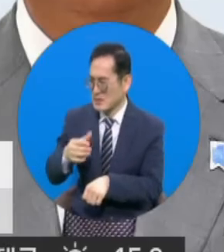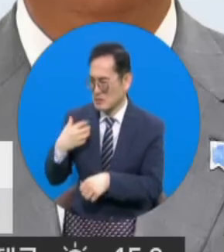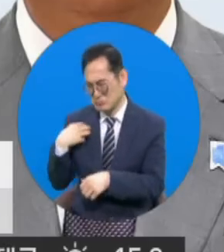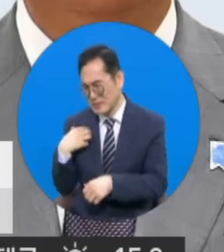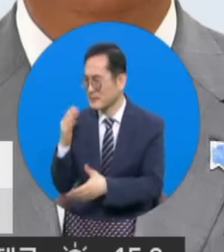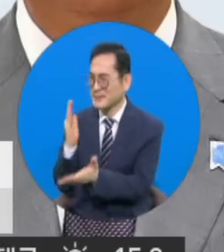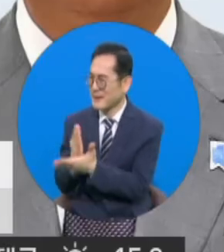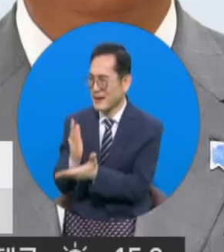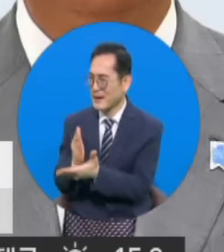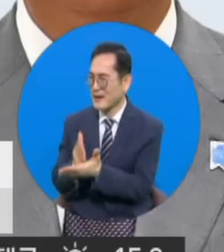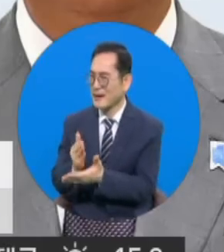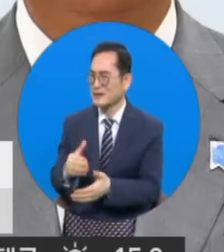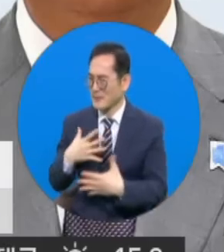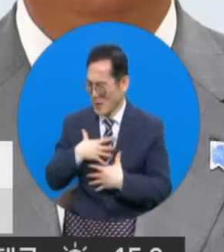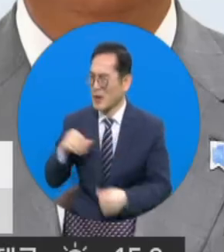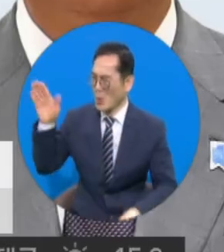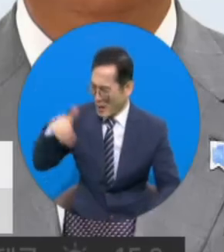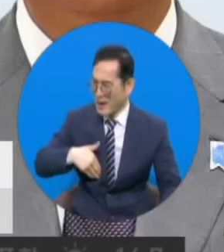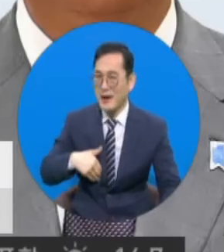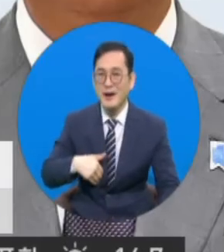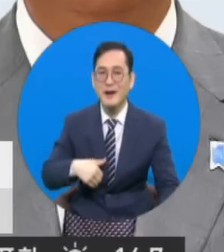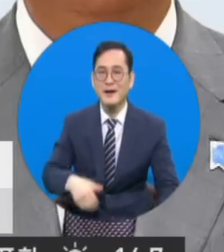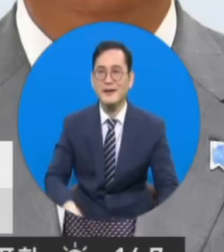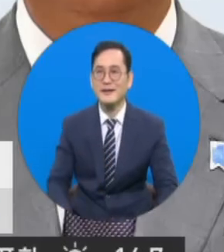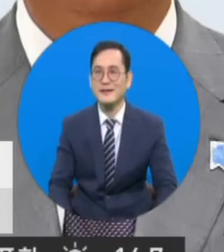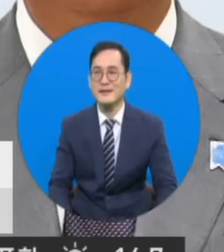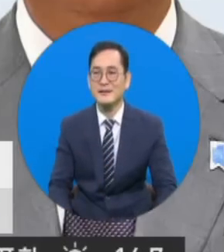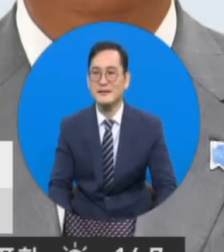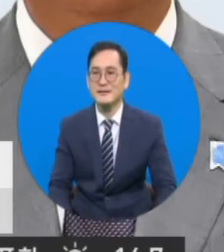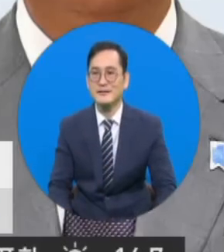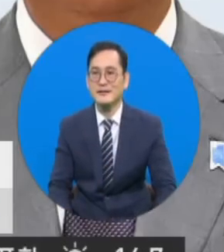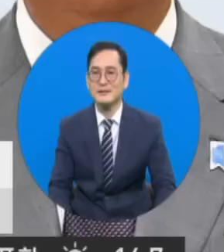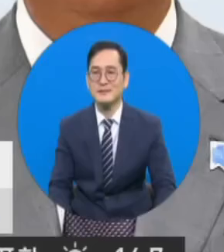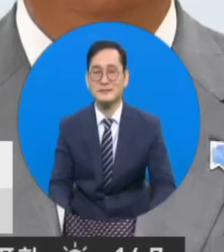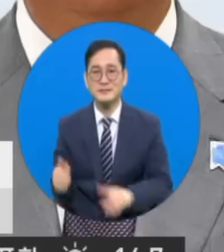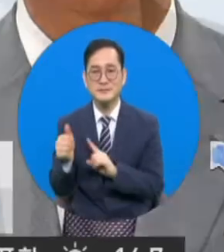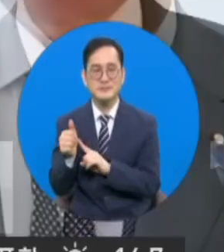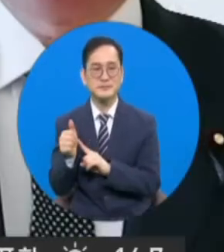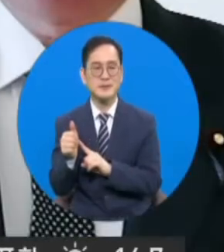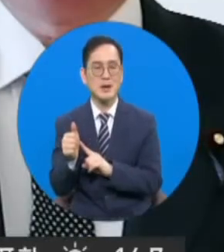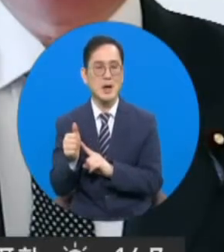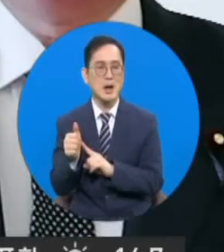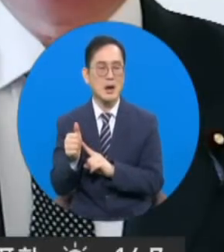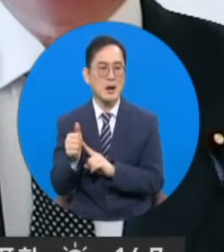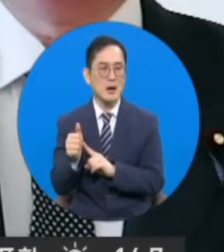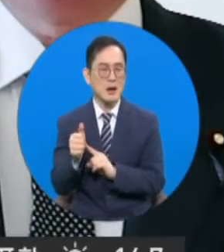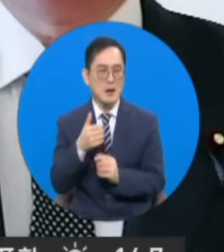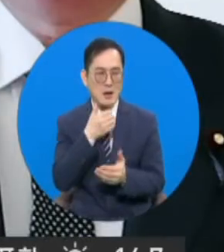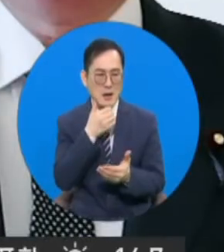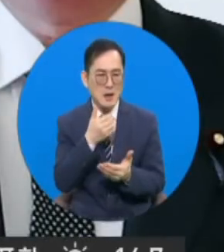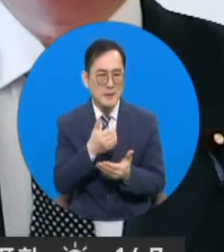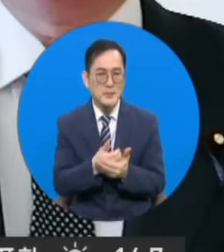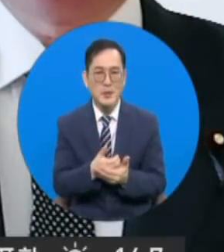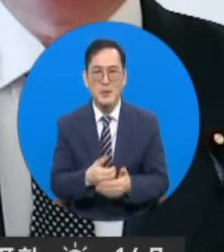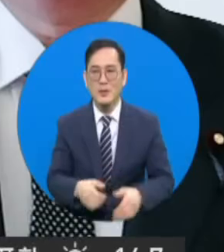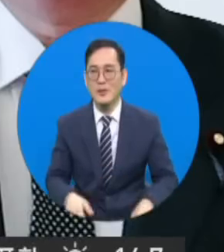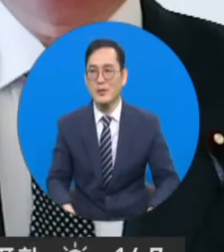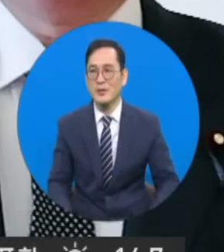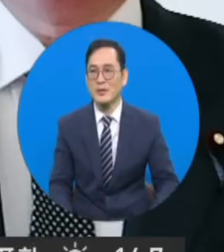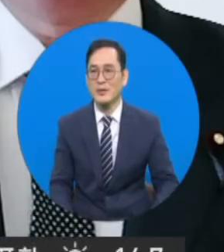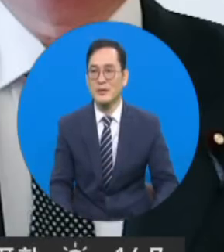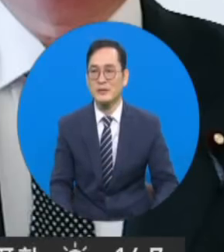부담스럽게 생각하지 말아라라고 기사 총리에게 얘기를 했다고 해요 그러니까 오히려 기사 총리가 개인적인 의견이라고 말은 했지만